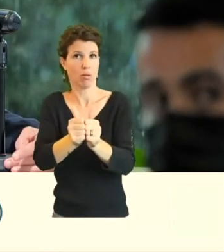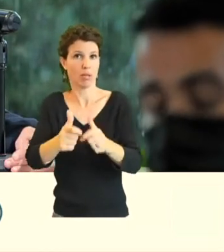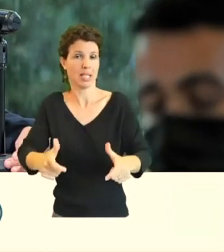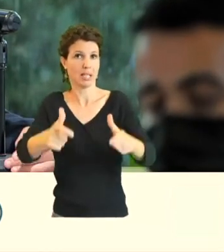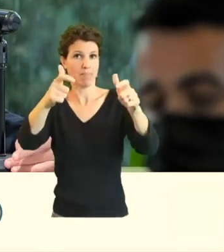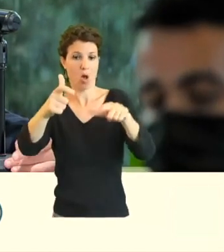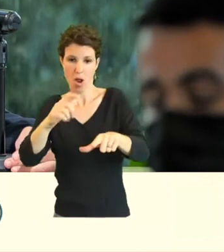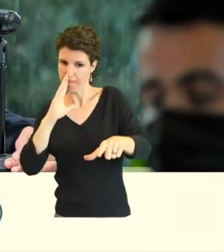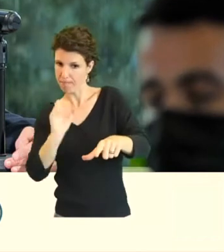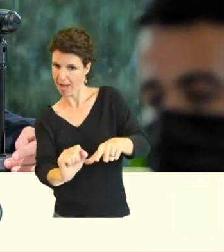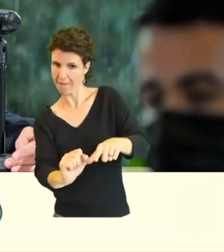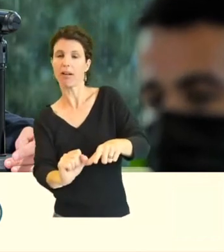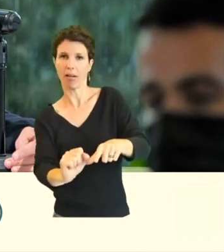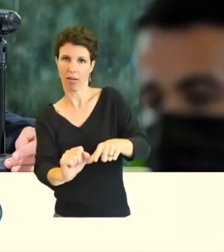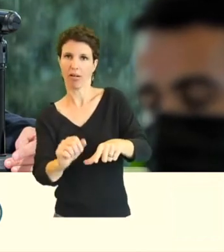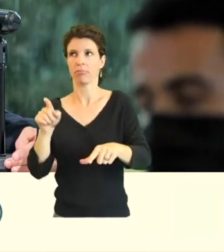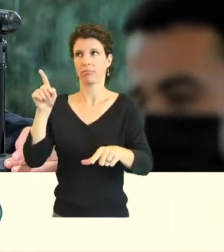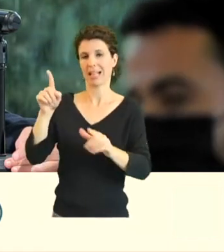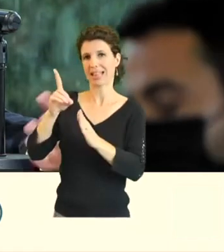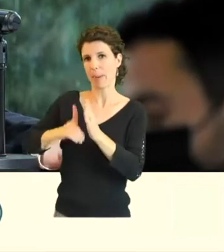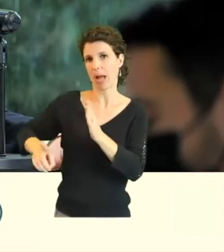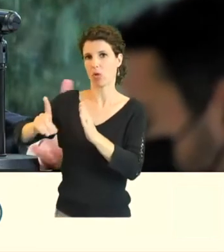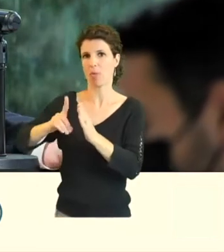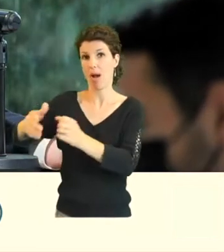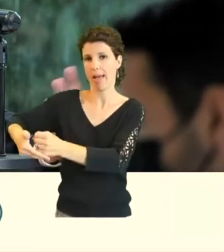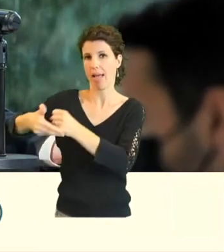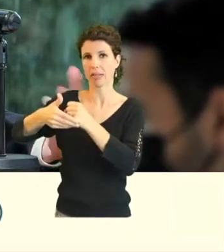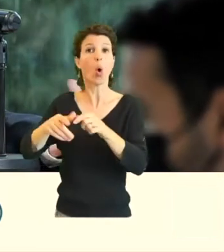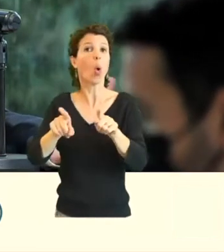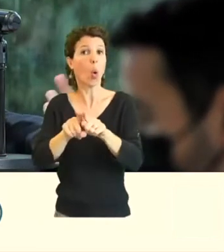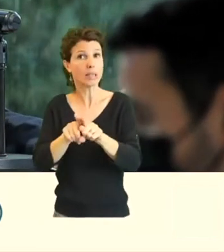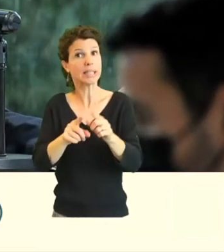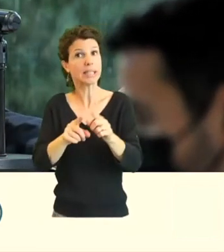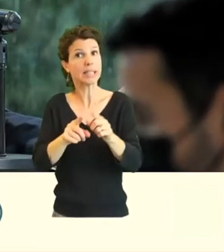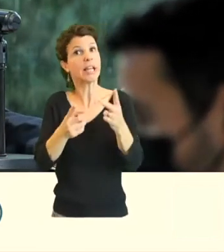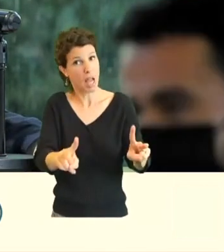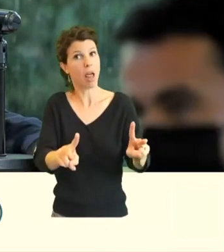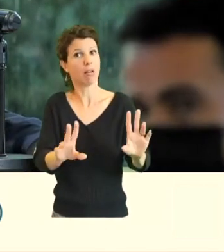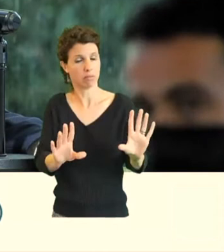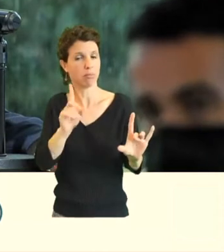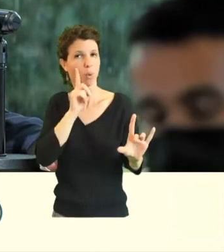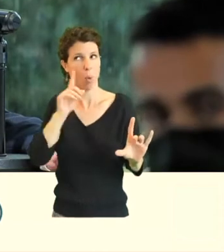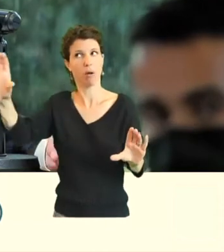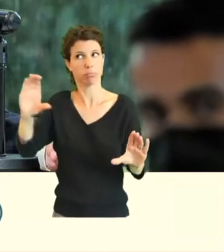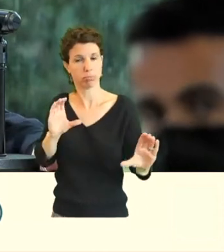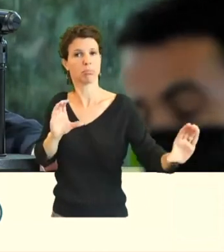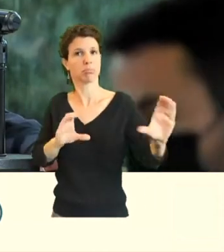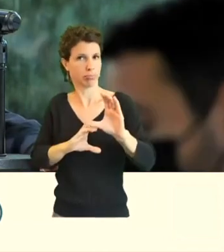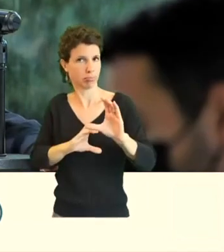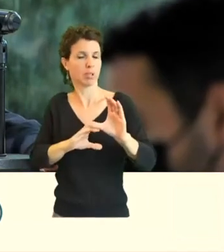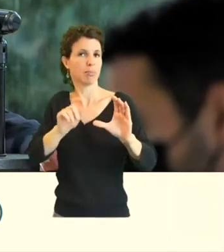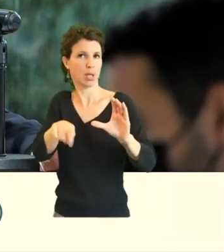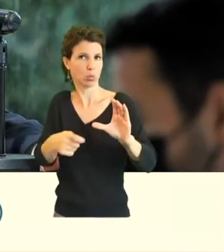l'aide du département, notamment, et de la ville, puisqu'il y a une combinaison des deux aides, l'aide du département et de la